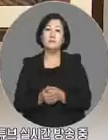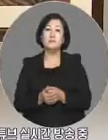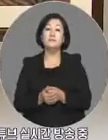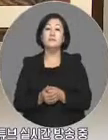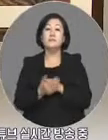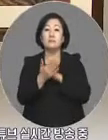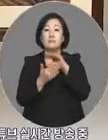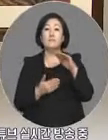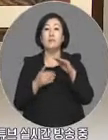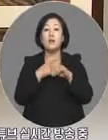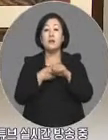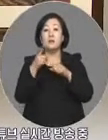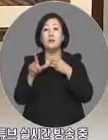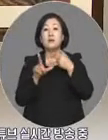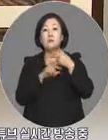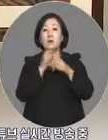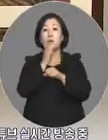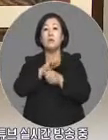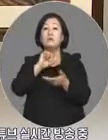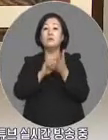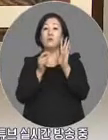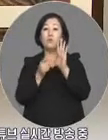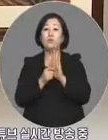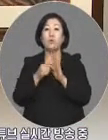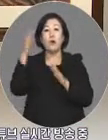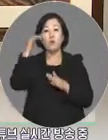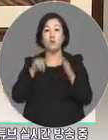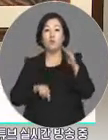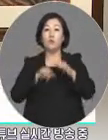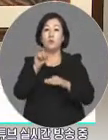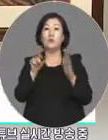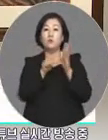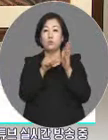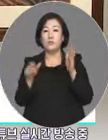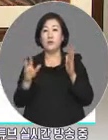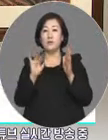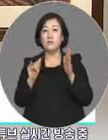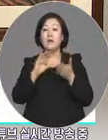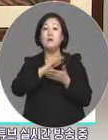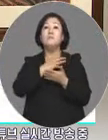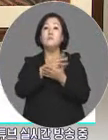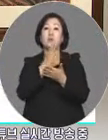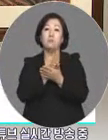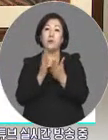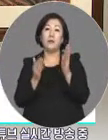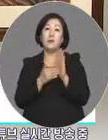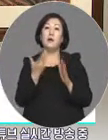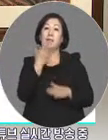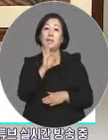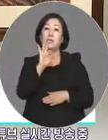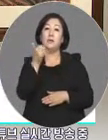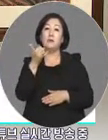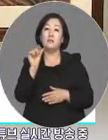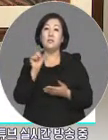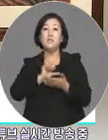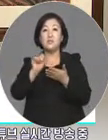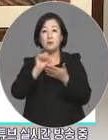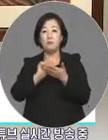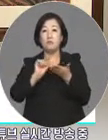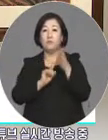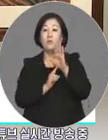이르면 내년 상반기쯤 국내외 거장들의 작품들로 구성된 이른바 이건희 컬렉션이 울산을 찾아올